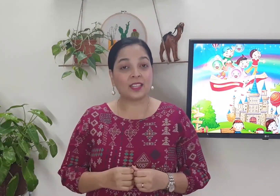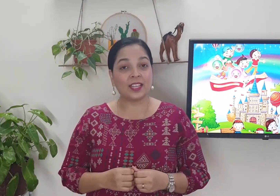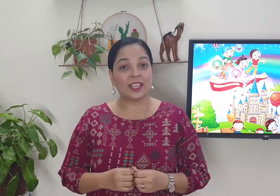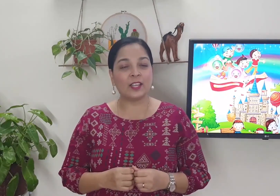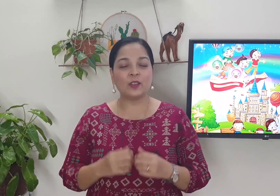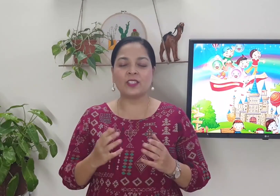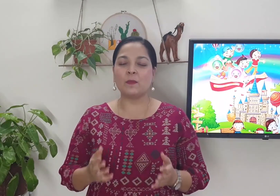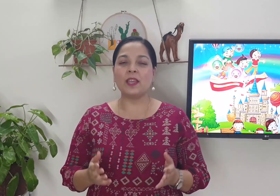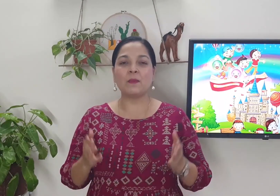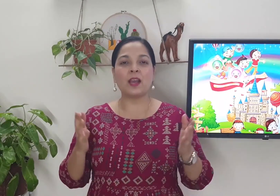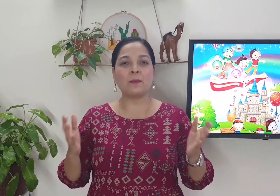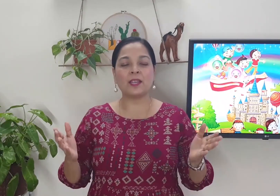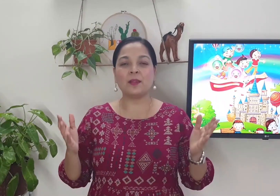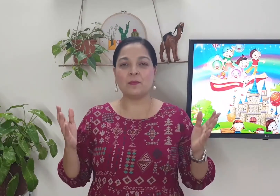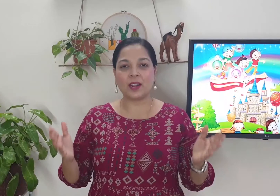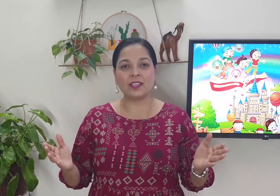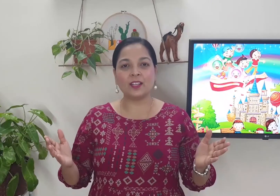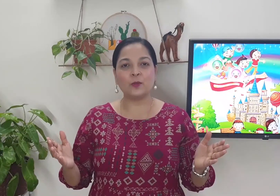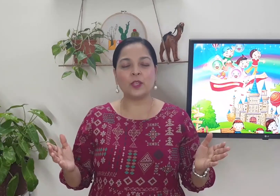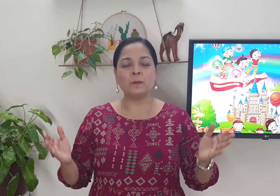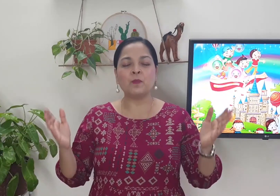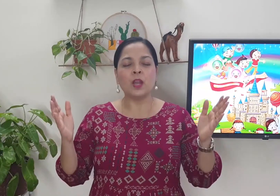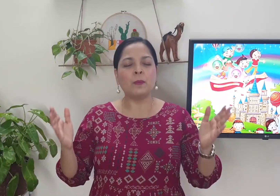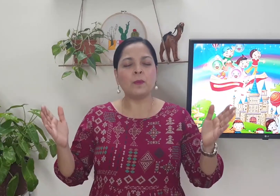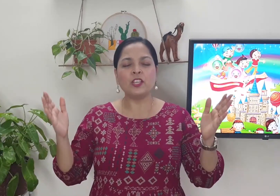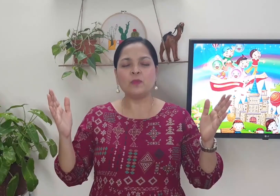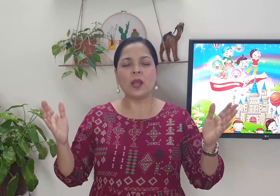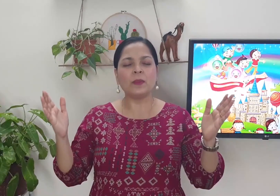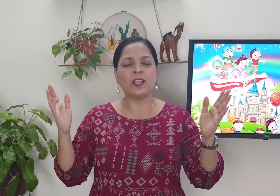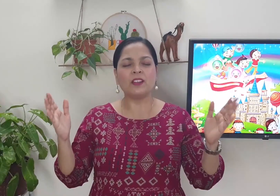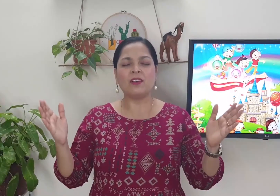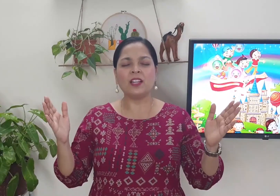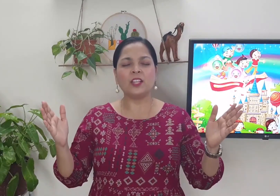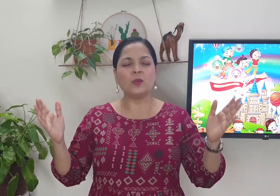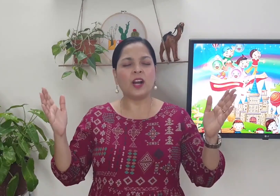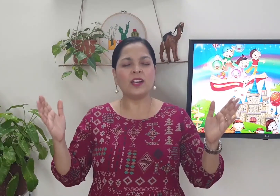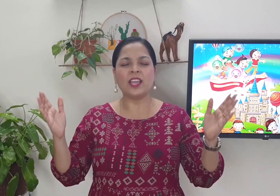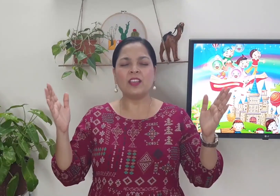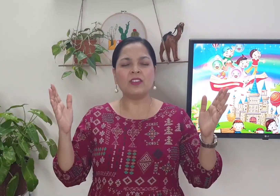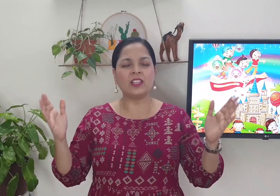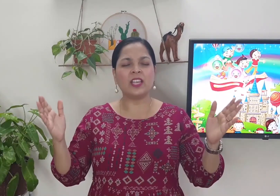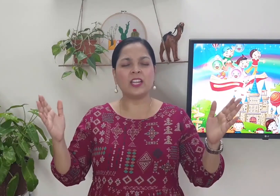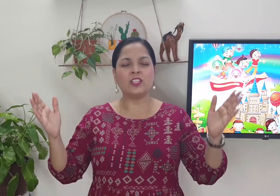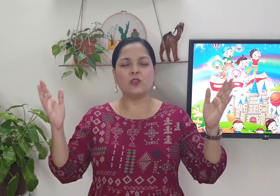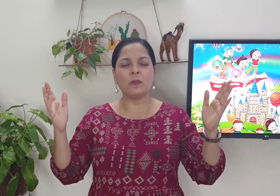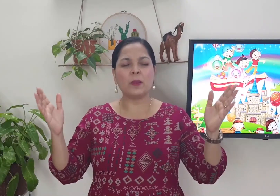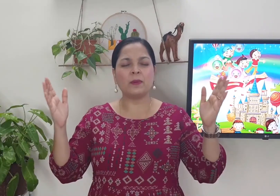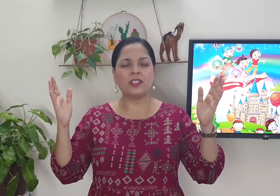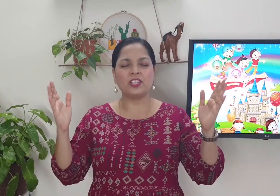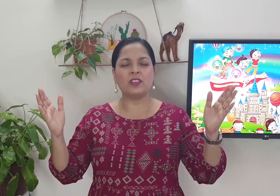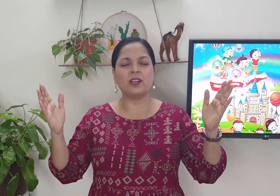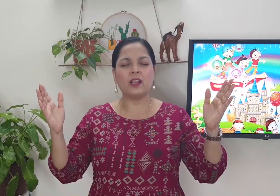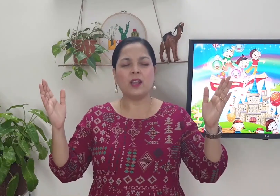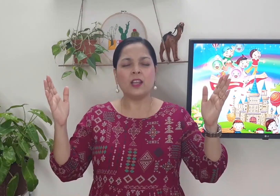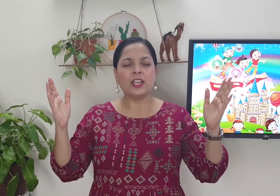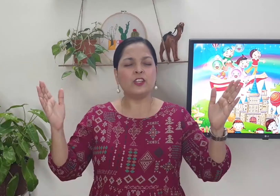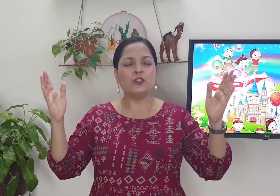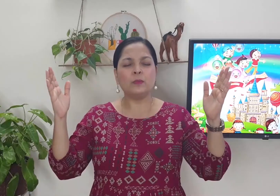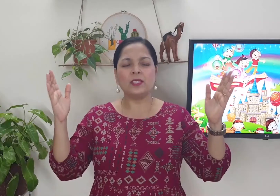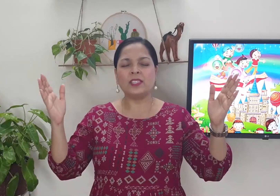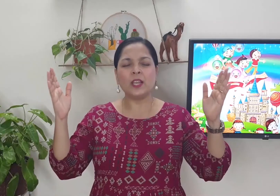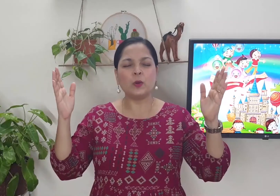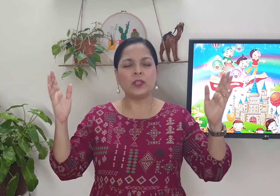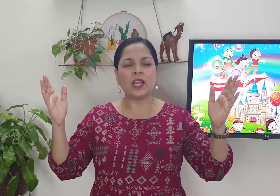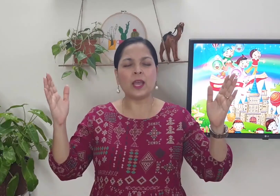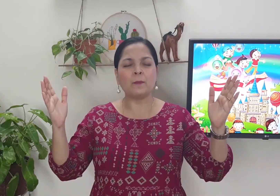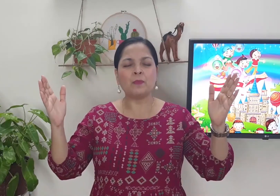ही प्रार्थना केली तर मी तुमच्यासाठी प्रार्थना करते. परमेश्वर, मी तुझा धन्यवाद देते प्रत्येक व्यक्तीसाठी, प्रत्येक मुलासाठी